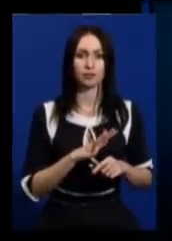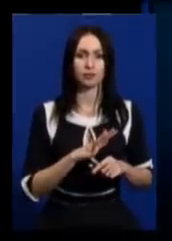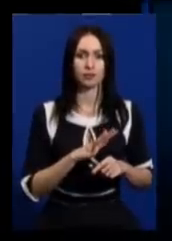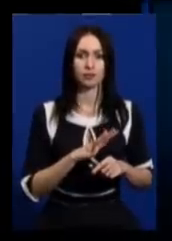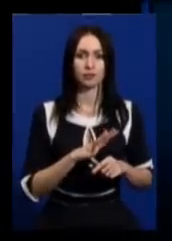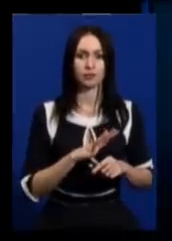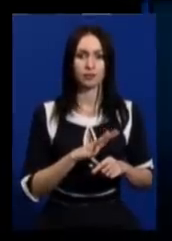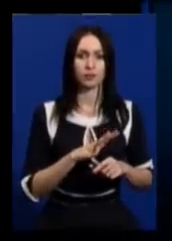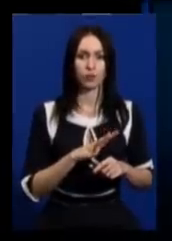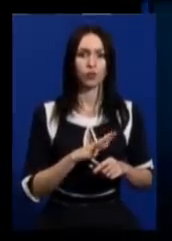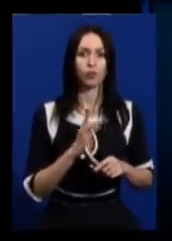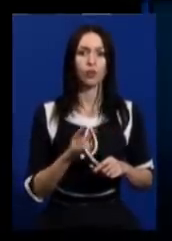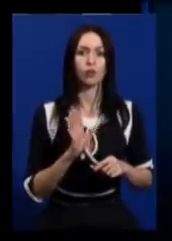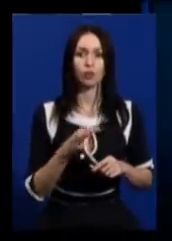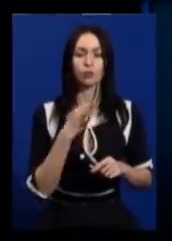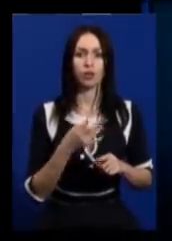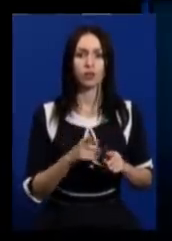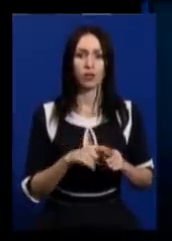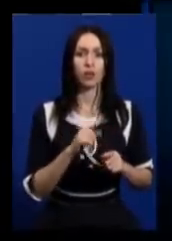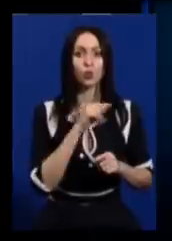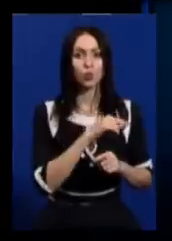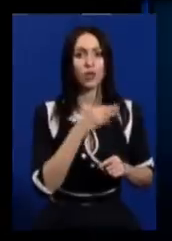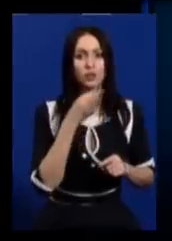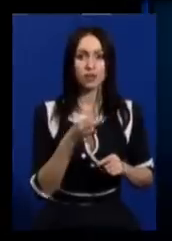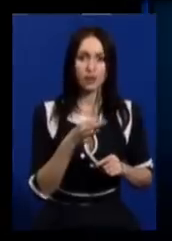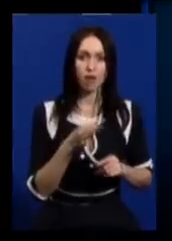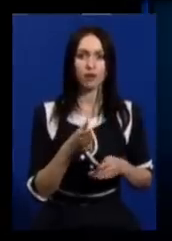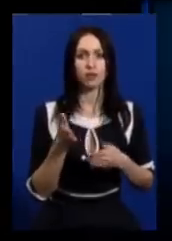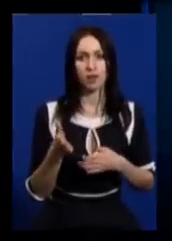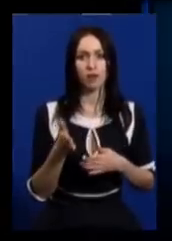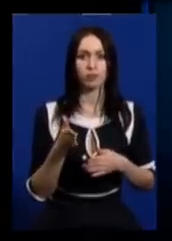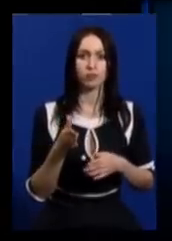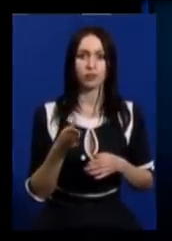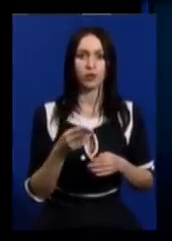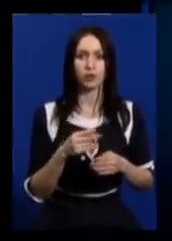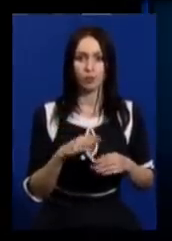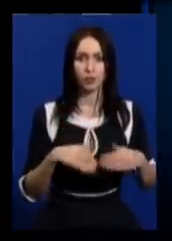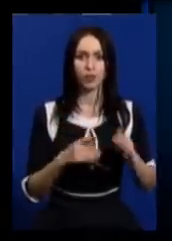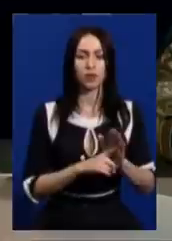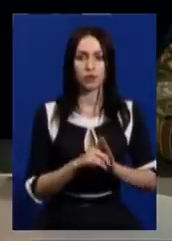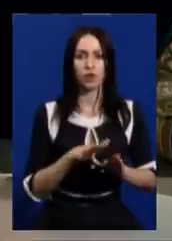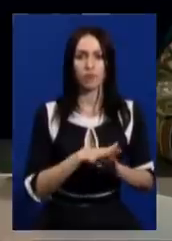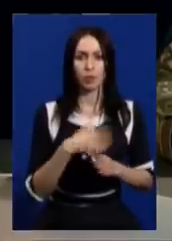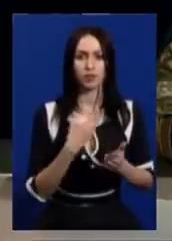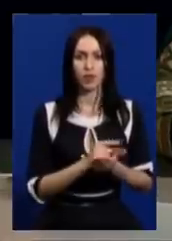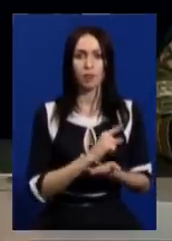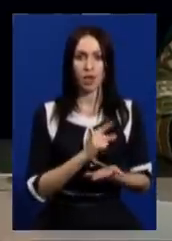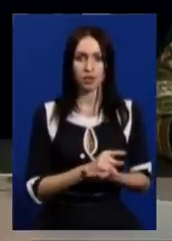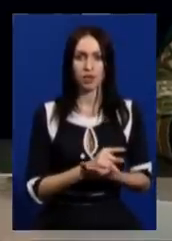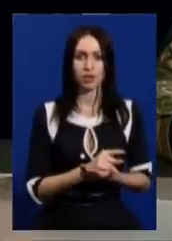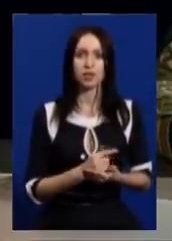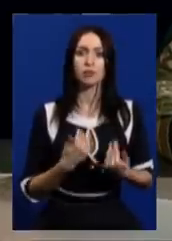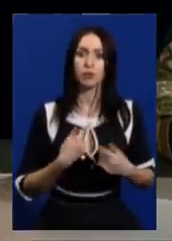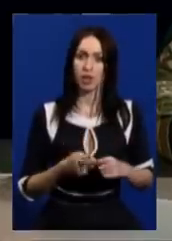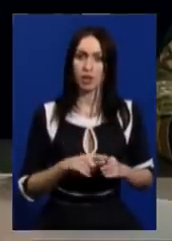ну, куда назначили, будем говорить так. Куда сказали, там приступили к выполнению своих обязанностей. И мне